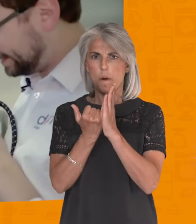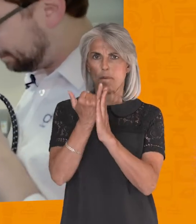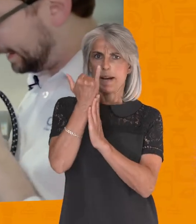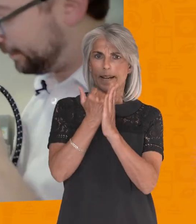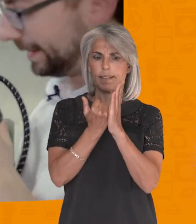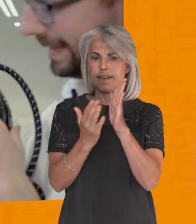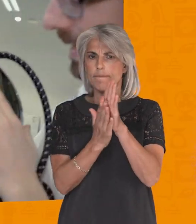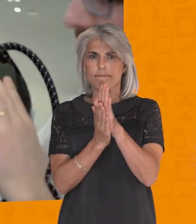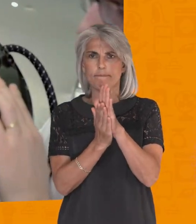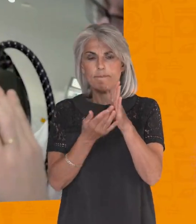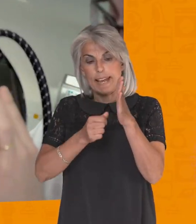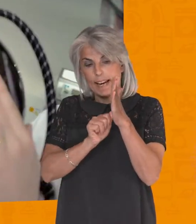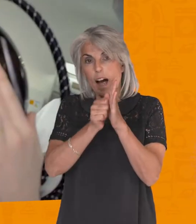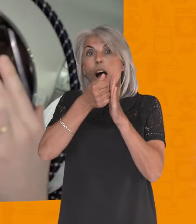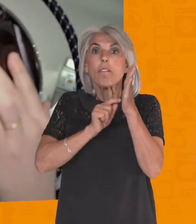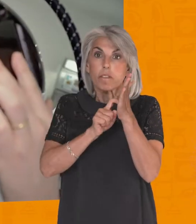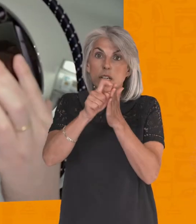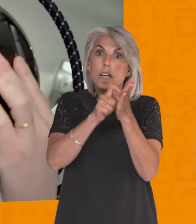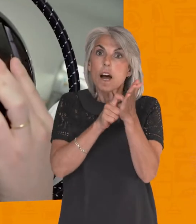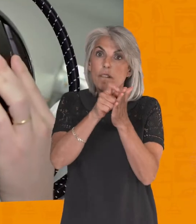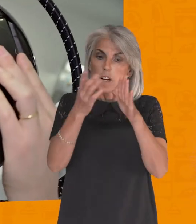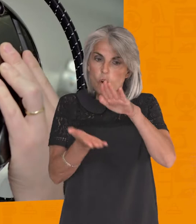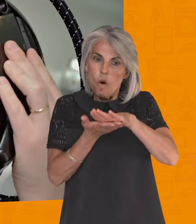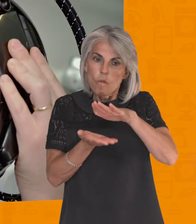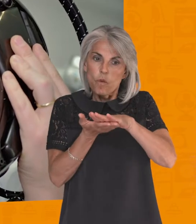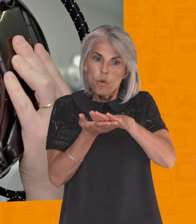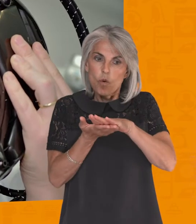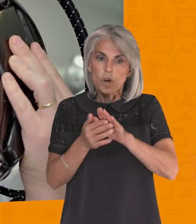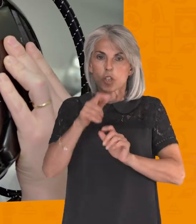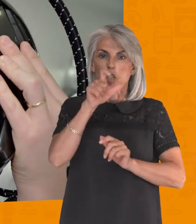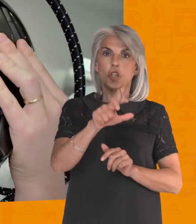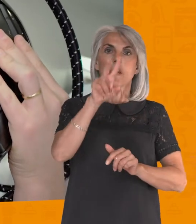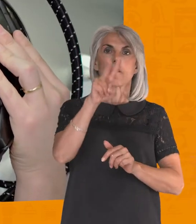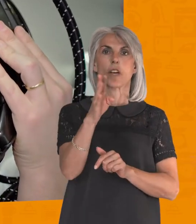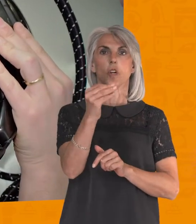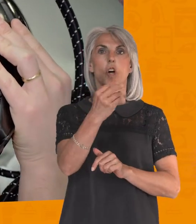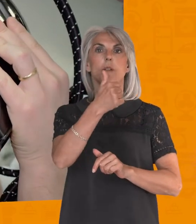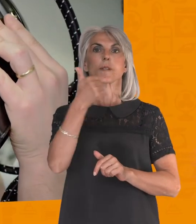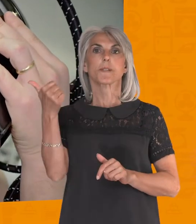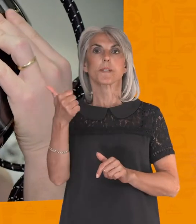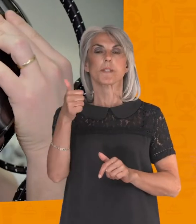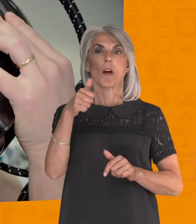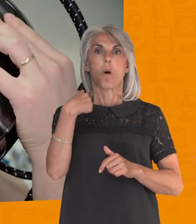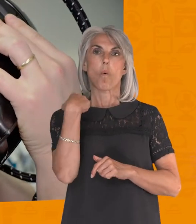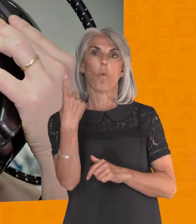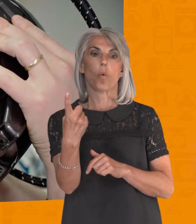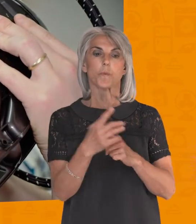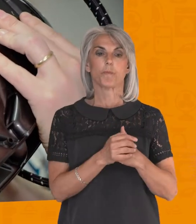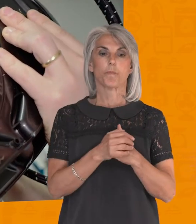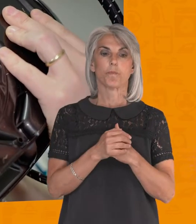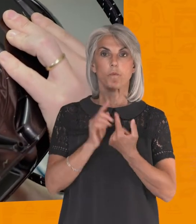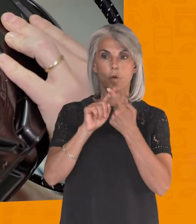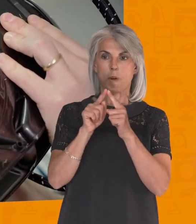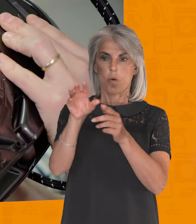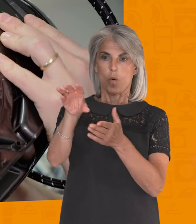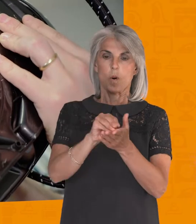est plus l'étiquette mais ils viennent grave et voyez vous dans le fond donc là on est serein gvt et 90,6 11 avec le numéro